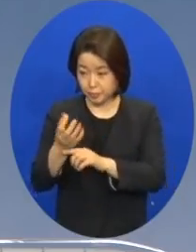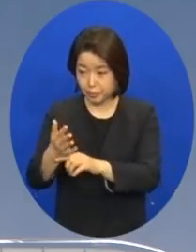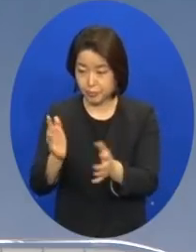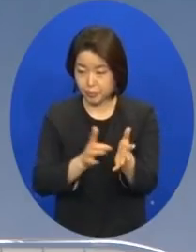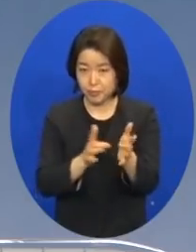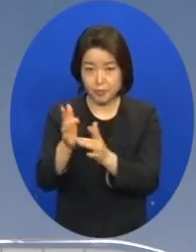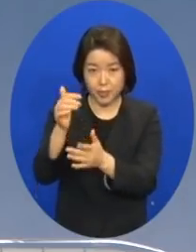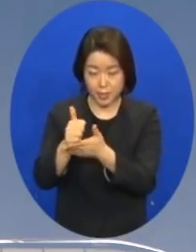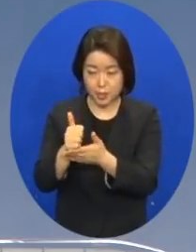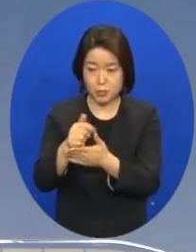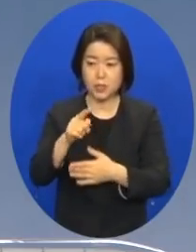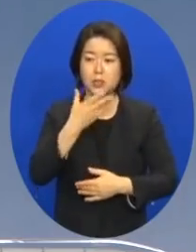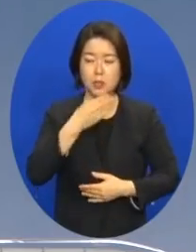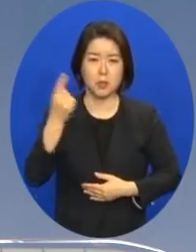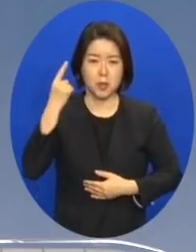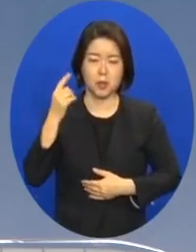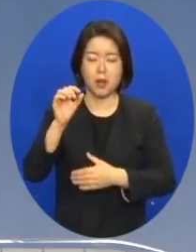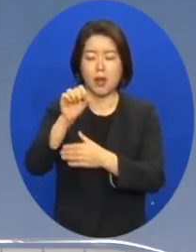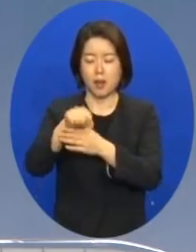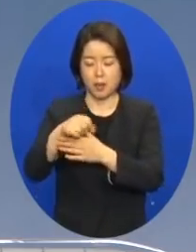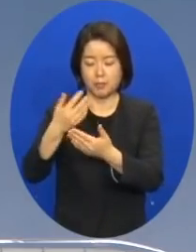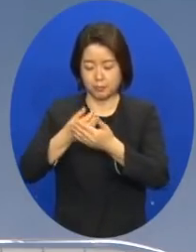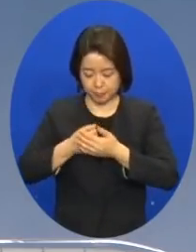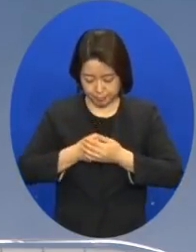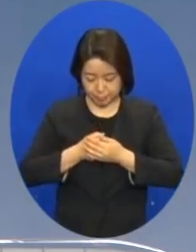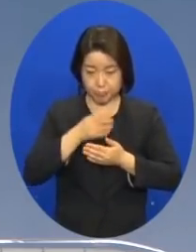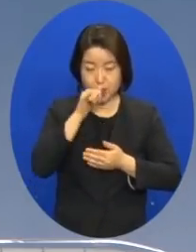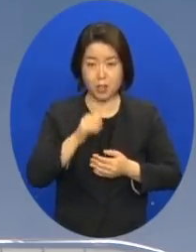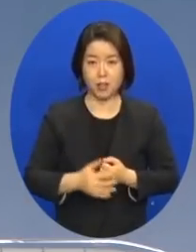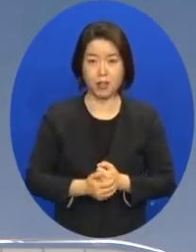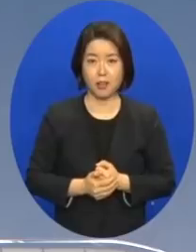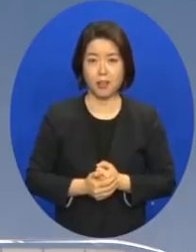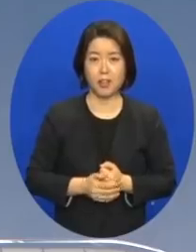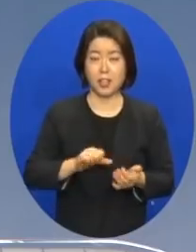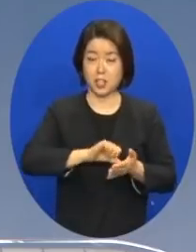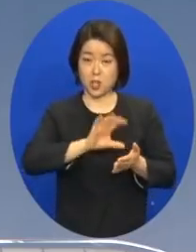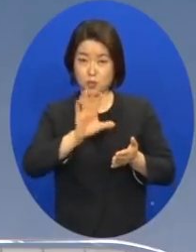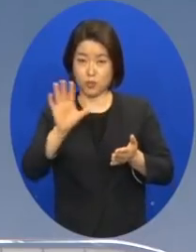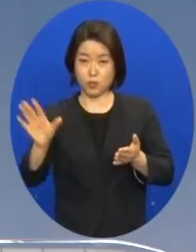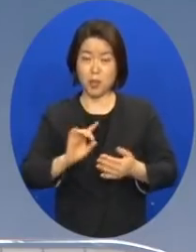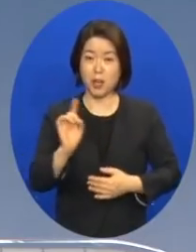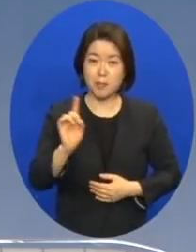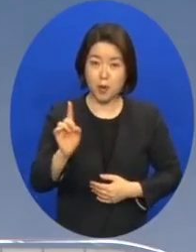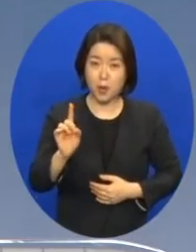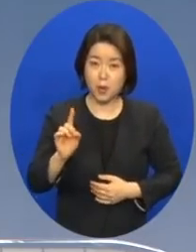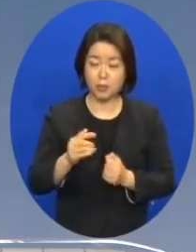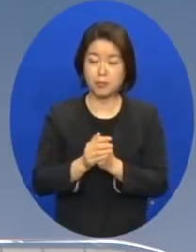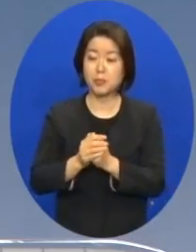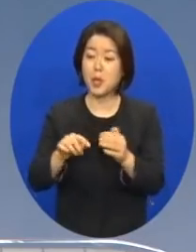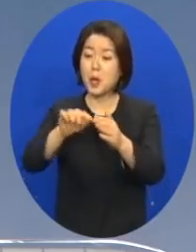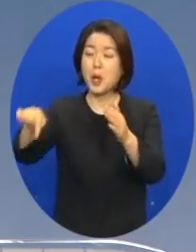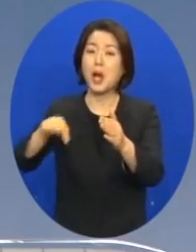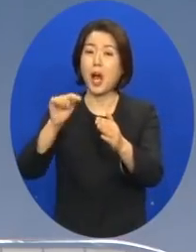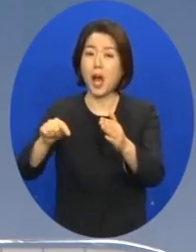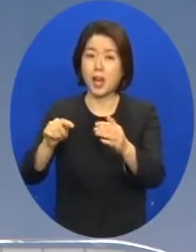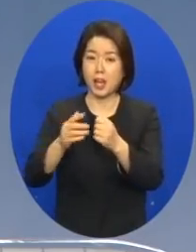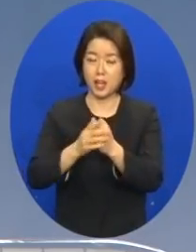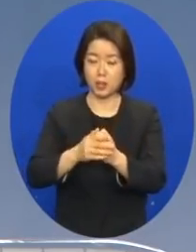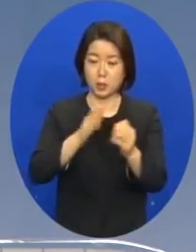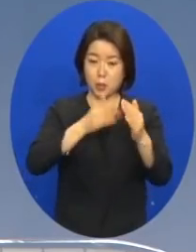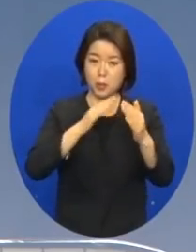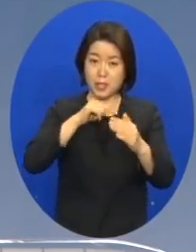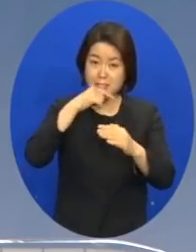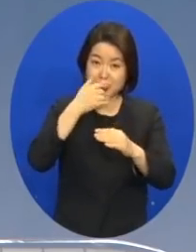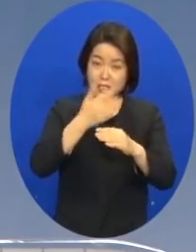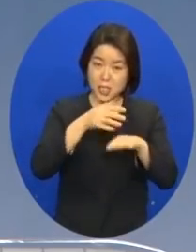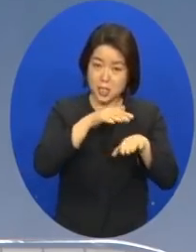그 복음을 받아들였어요. 그래서 유명한 중국 내지 선교회 그리고 중국 공산당